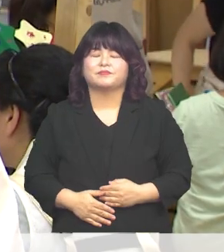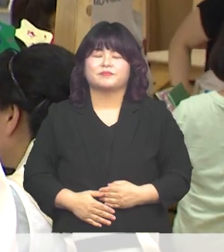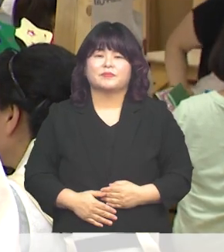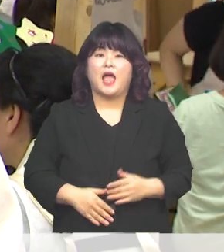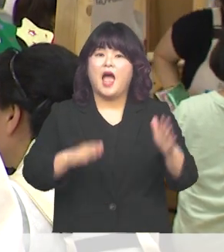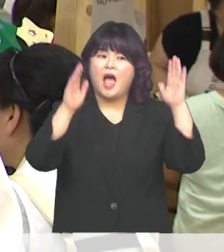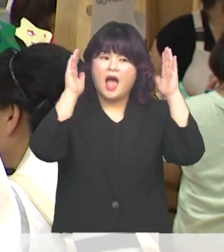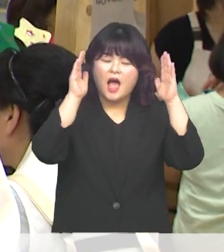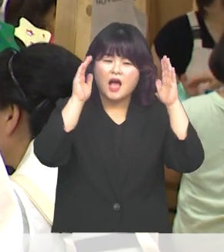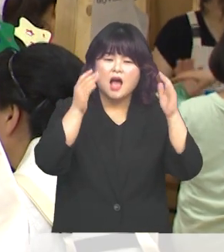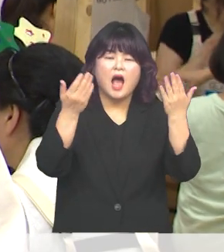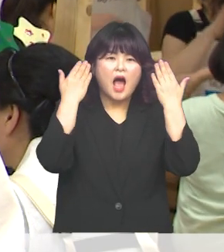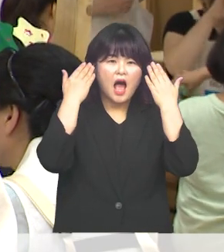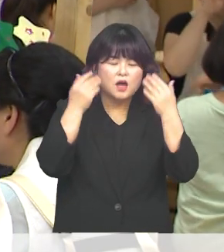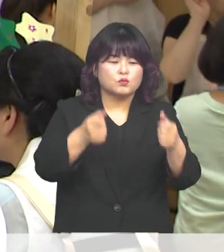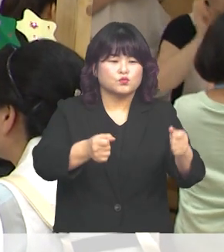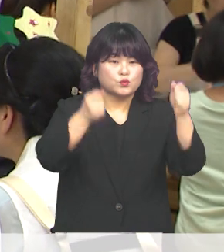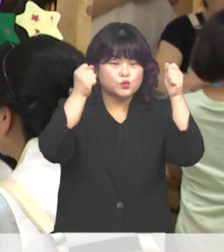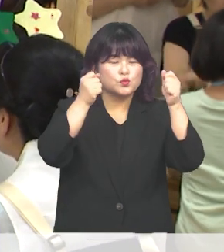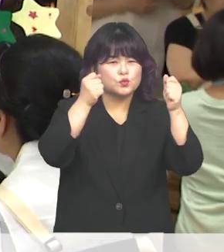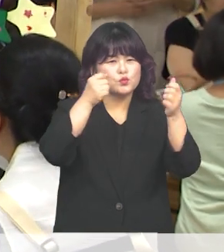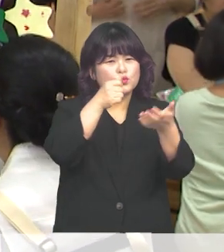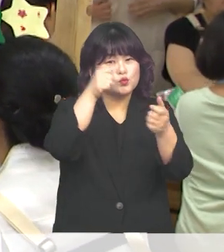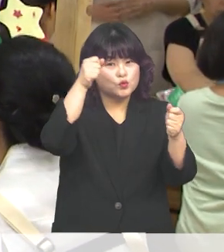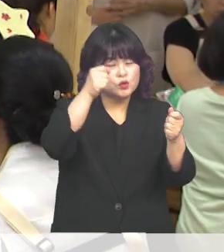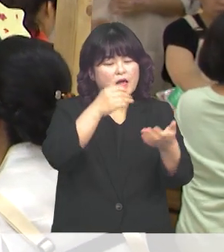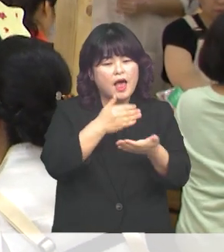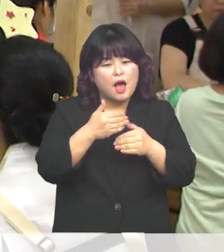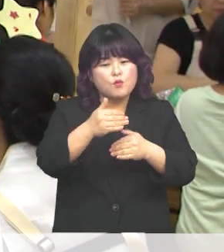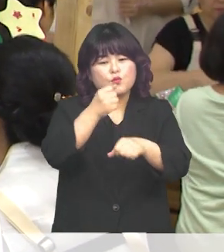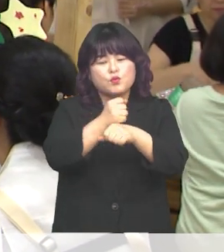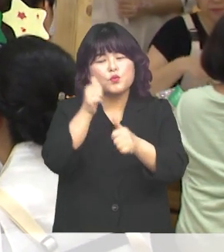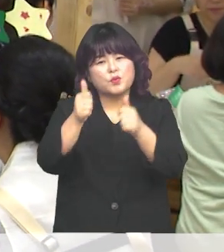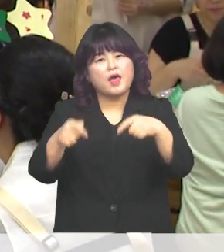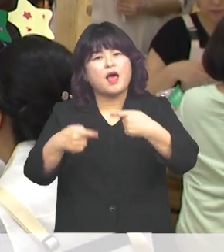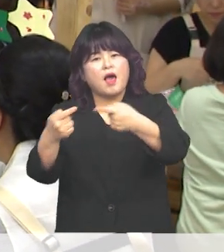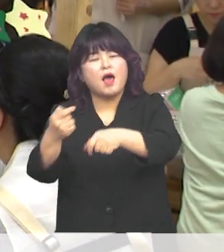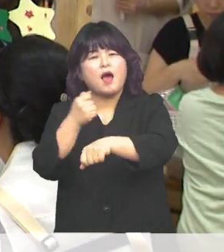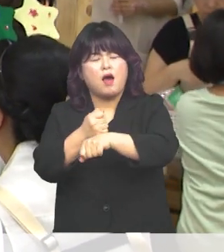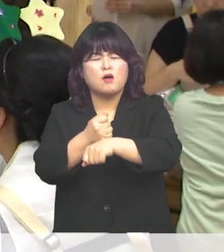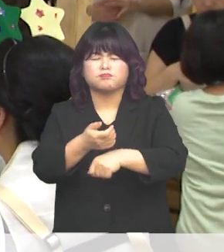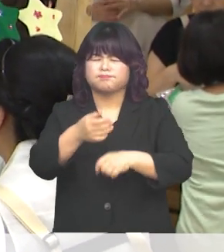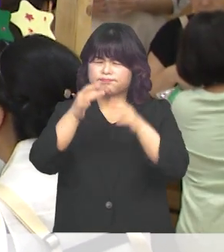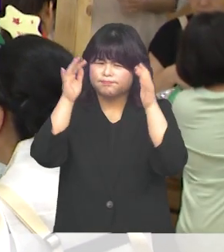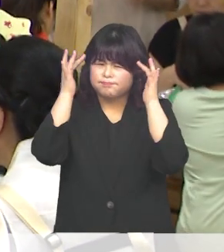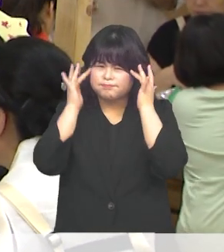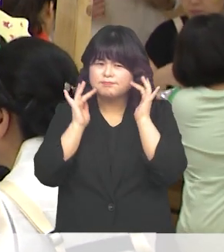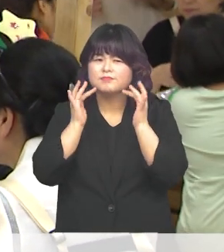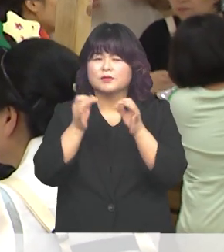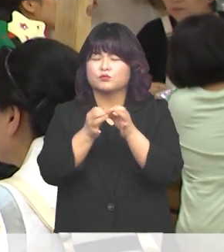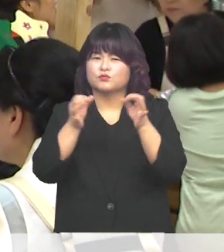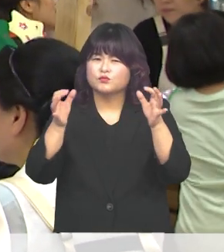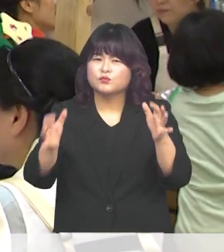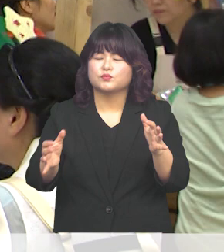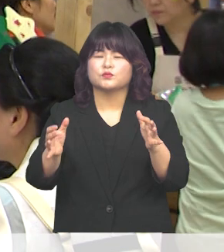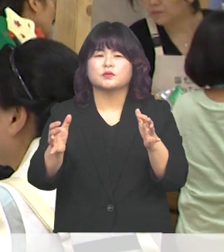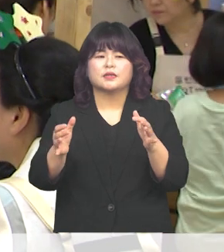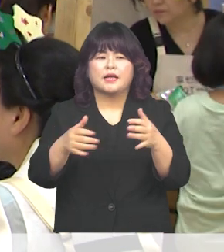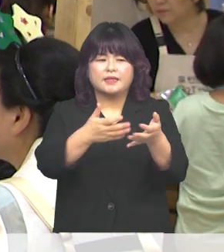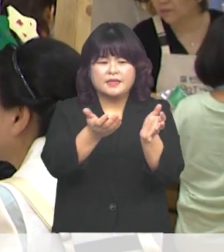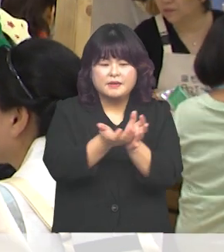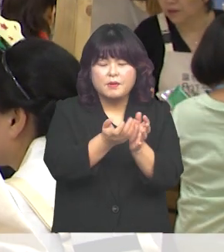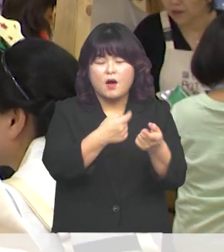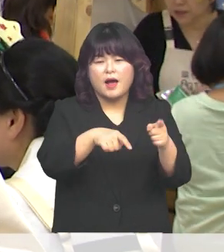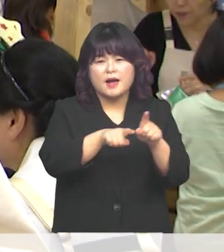학교 졸업 작품을 연극제로 참여하게 됐는데 그동안 이제 흘렸던 땀들이랑 열정들